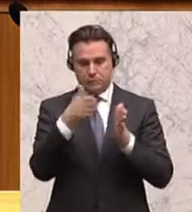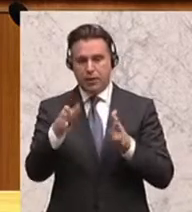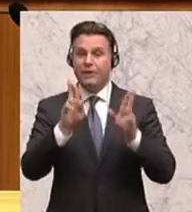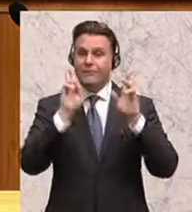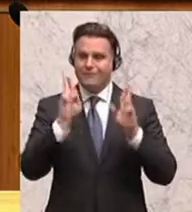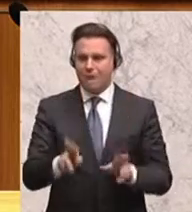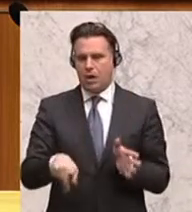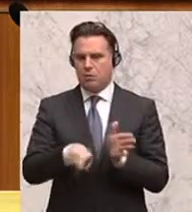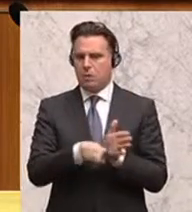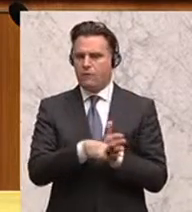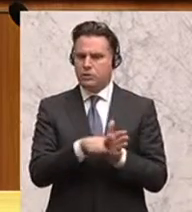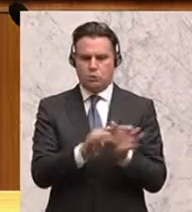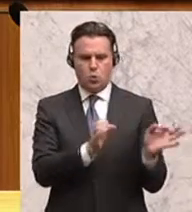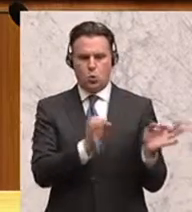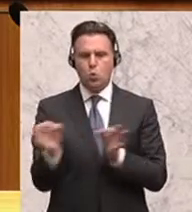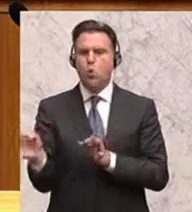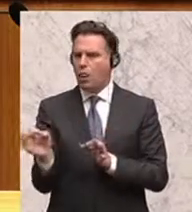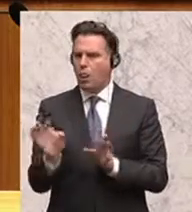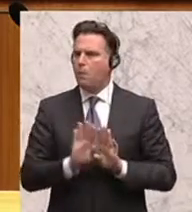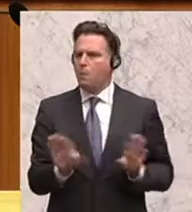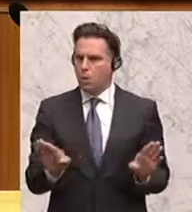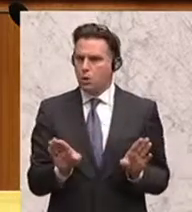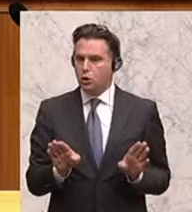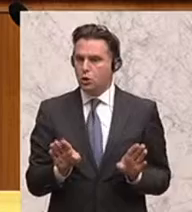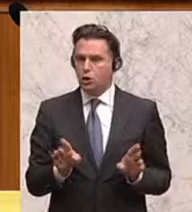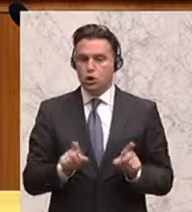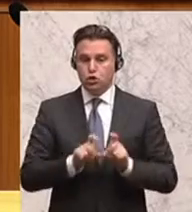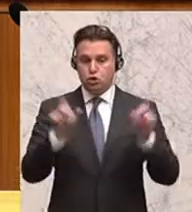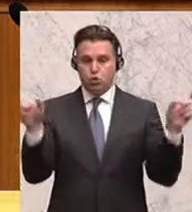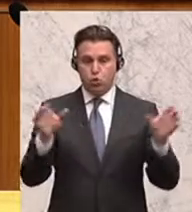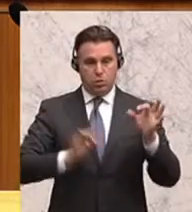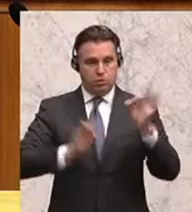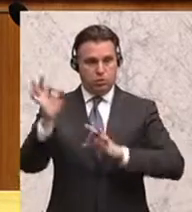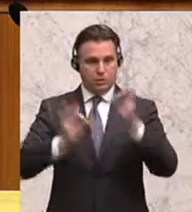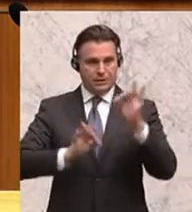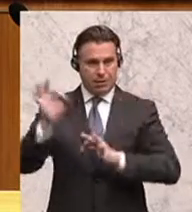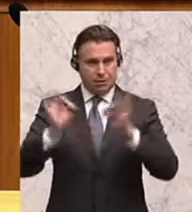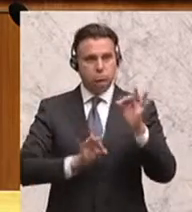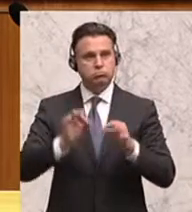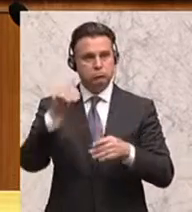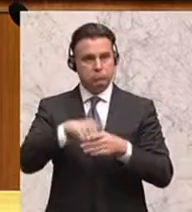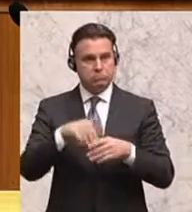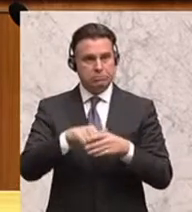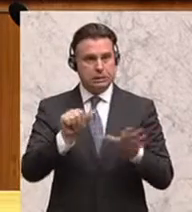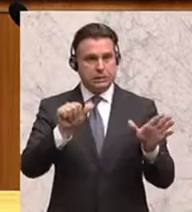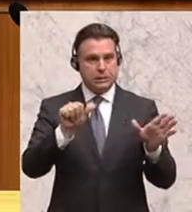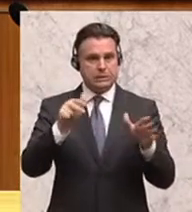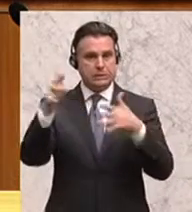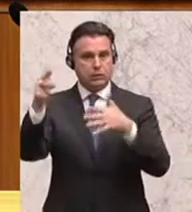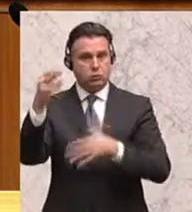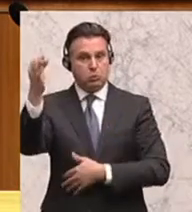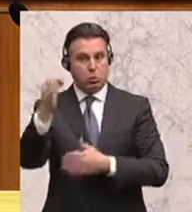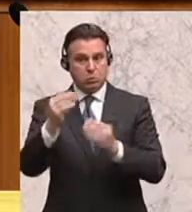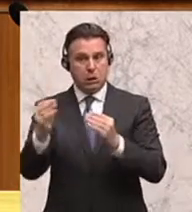strukturelles nulldefizit zu schaffen und die verschuldungsquote hat nicht die höhe von 86 prozent